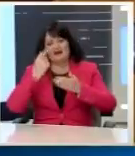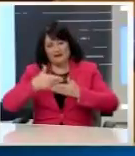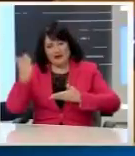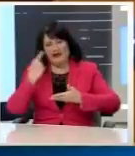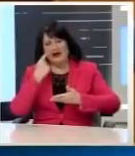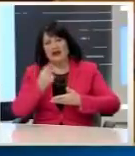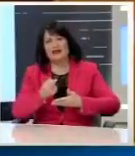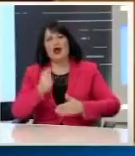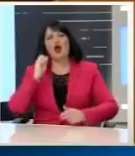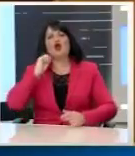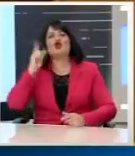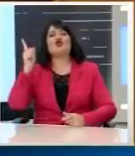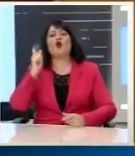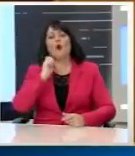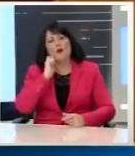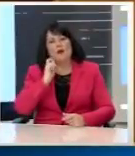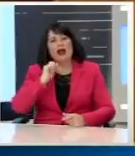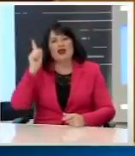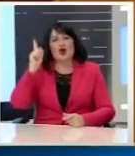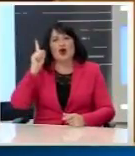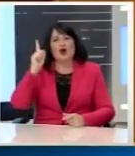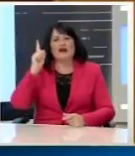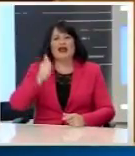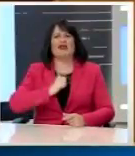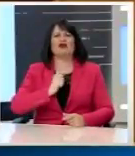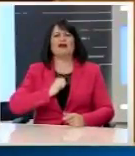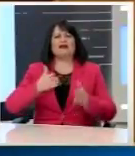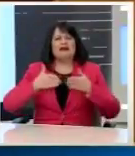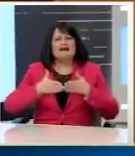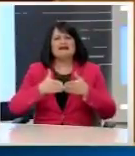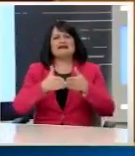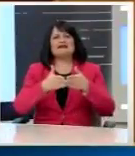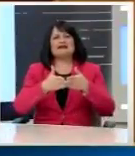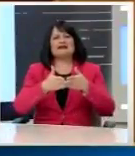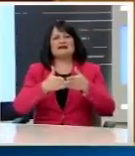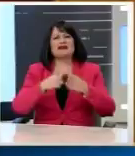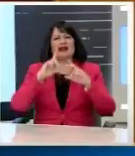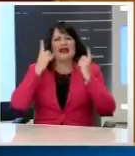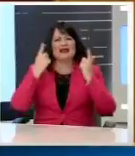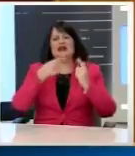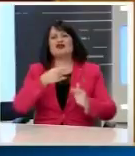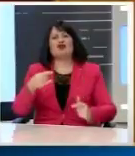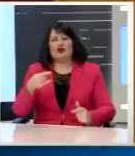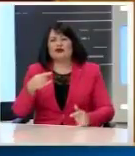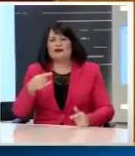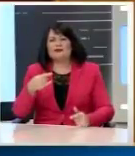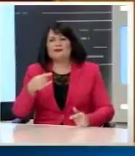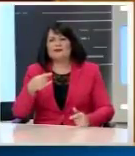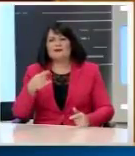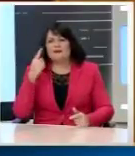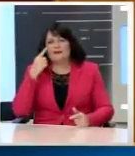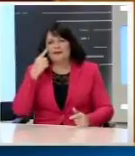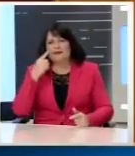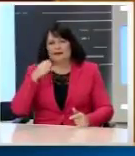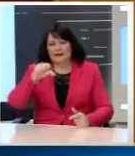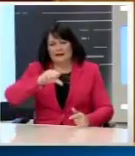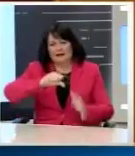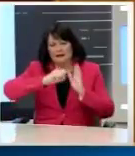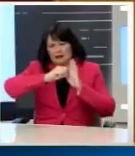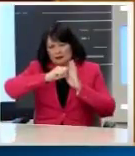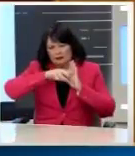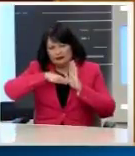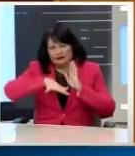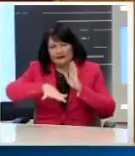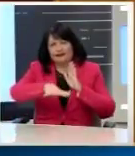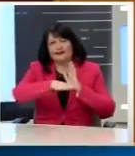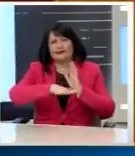στο πάρτι της ονομαστικής εορτής του πλειοκτήτη, του πλοίου Αγία Ζώνη, το οποίο διέρευσε το